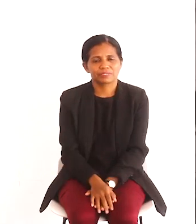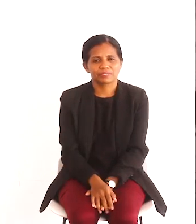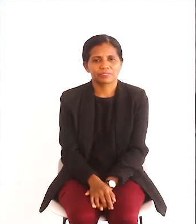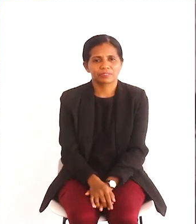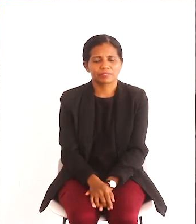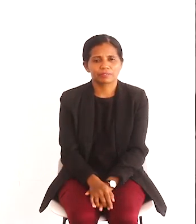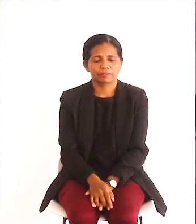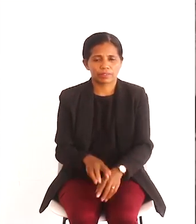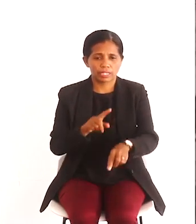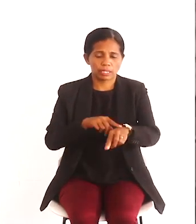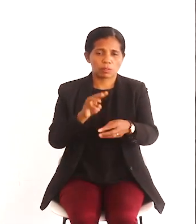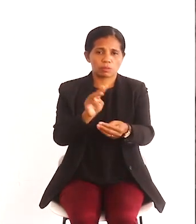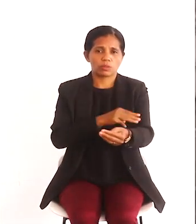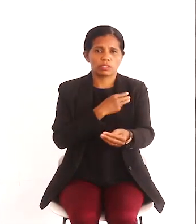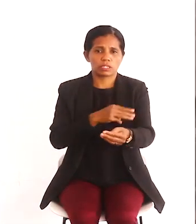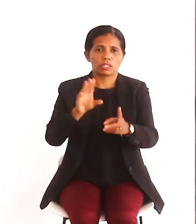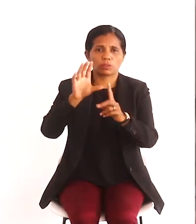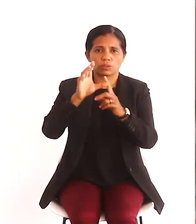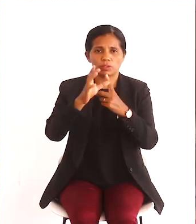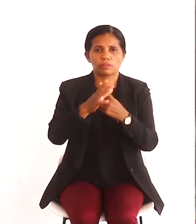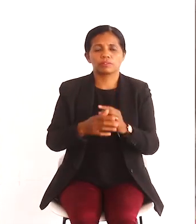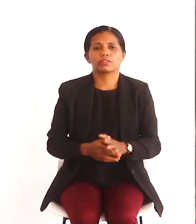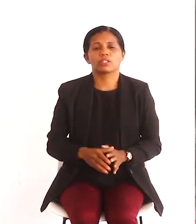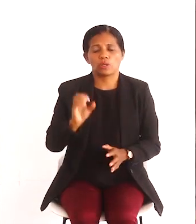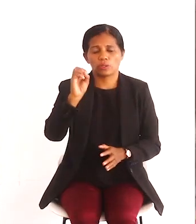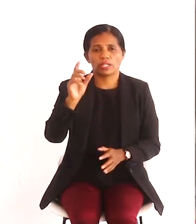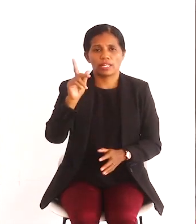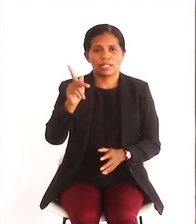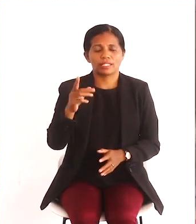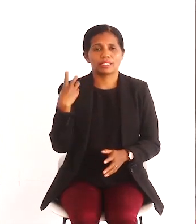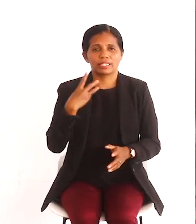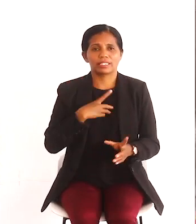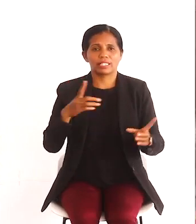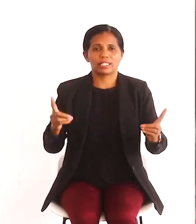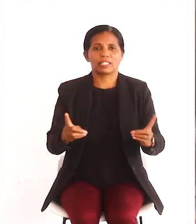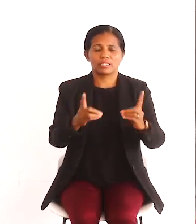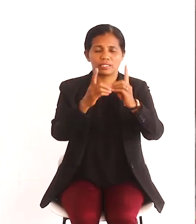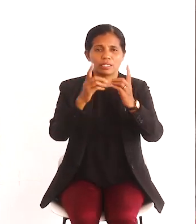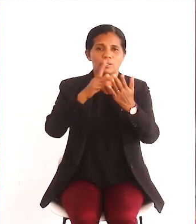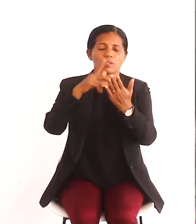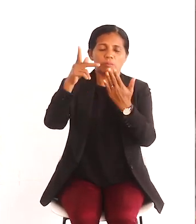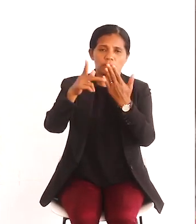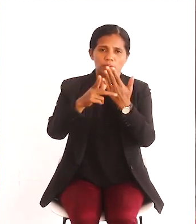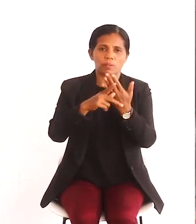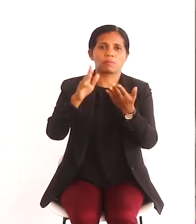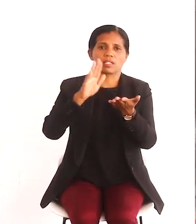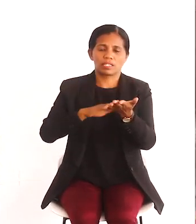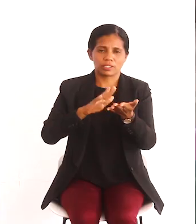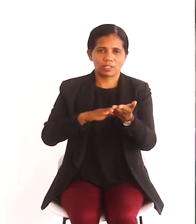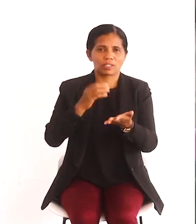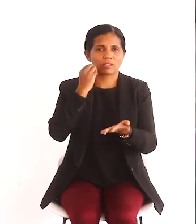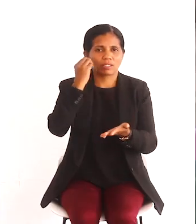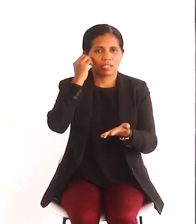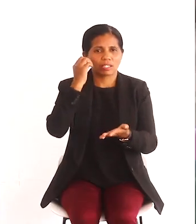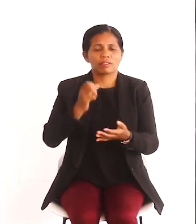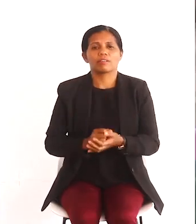Tempo Musika Kultura. Pia Galen Sira, ita soro malo ihe programa Escola Bauma.